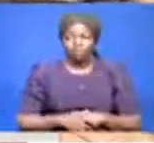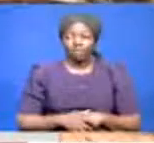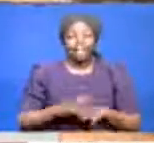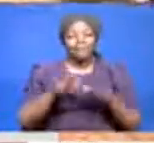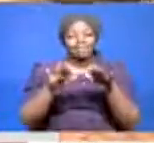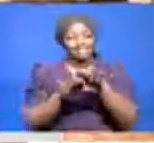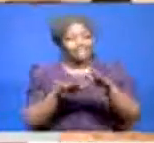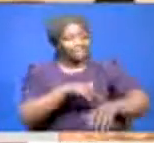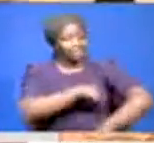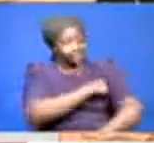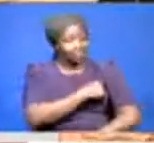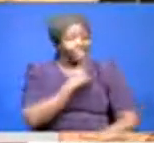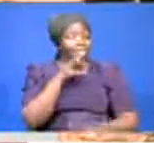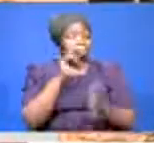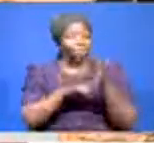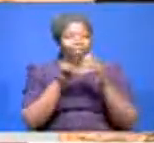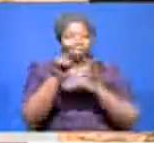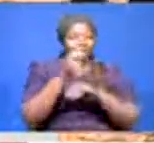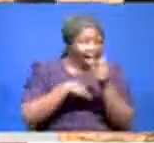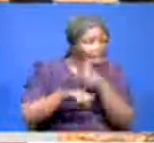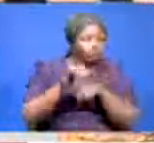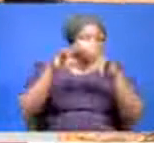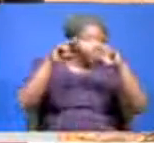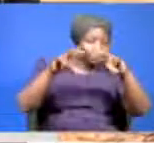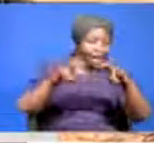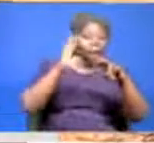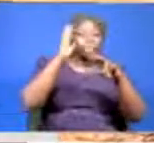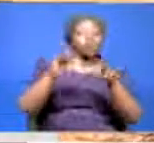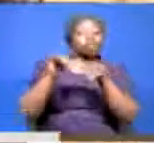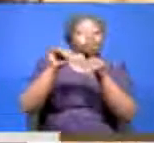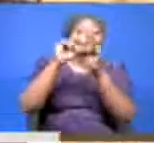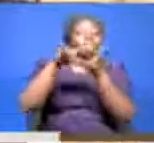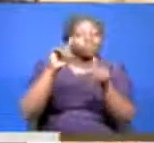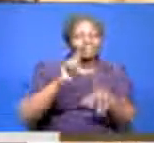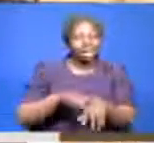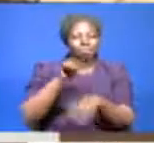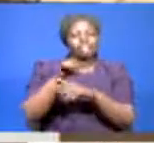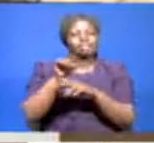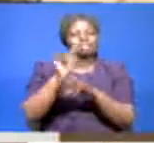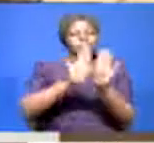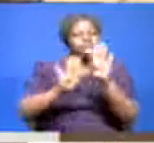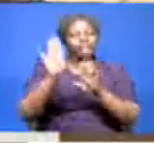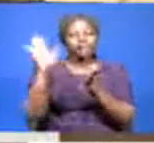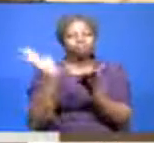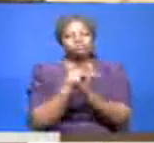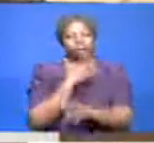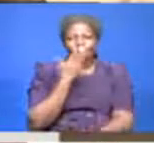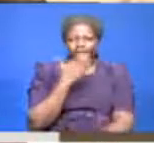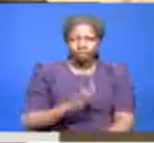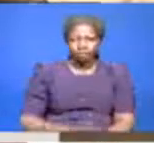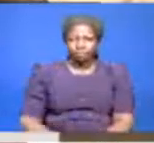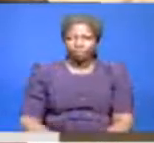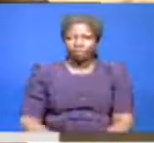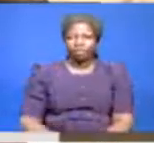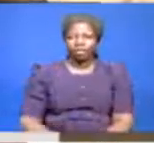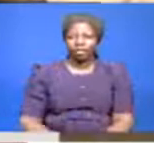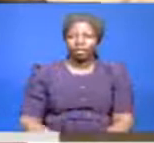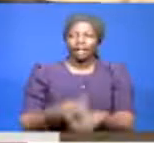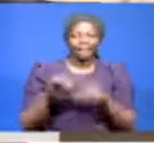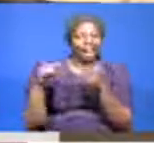has said that the exercise will continue until the vice is eradicated. Kumiza vijana wengi, wazee kama mimi wengi